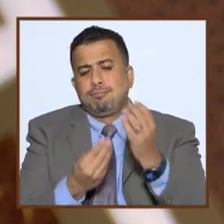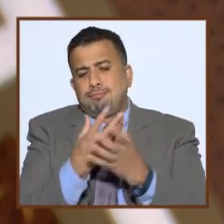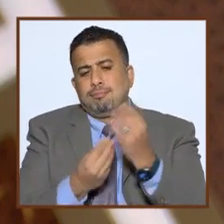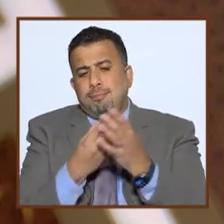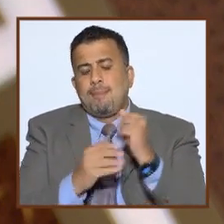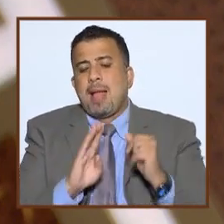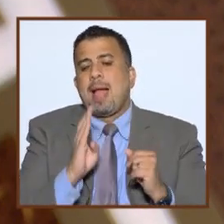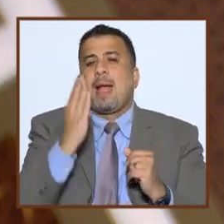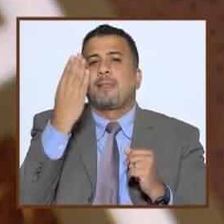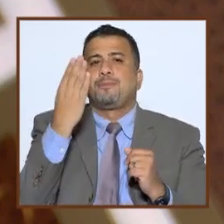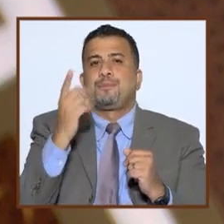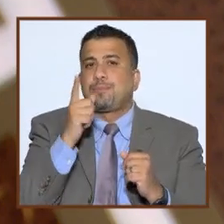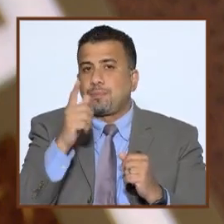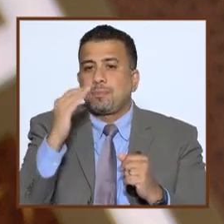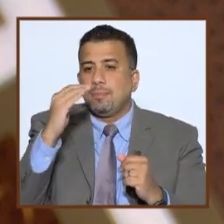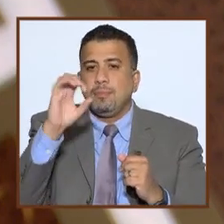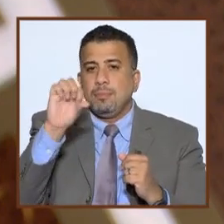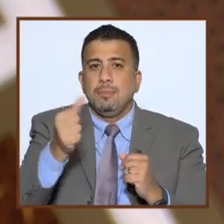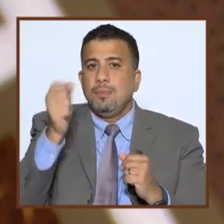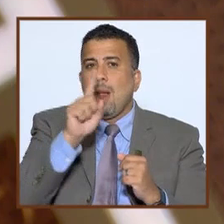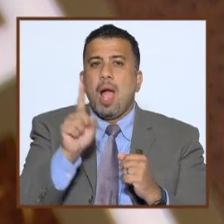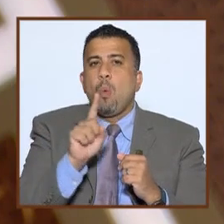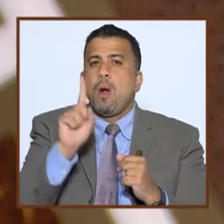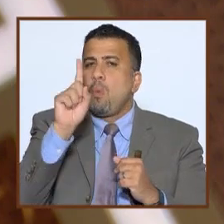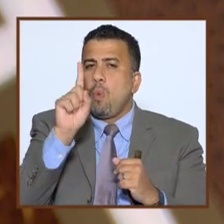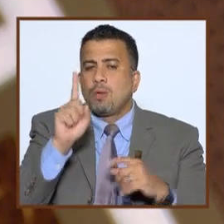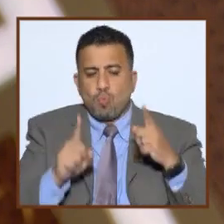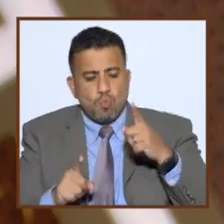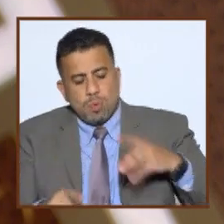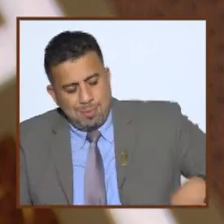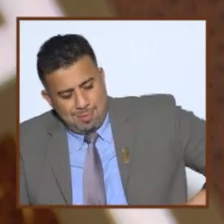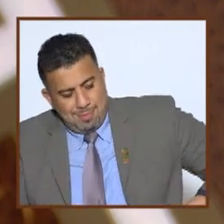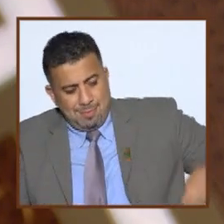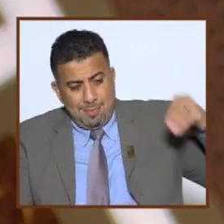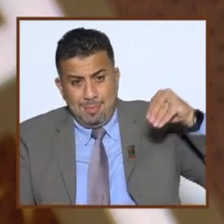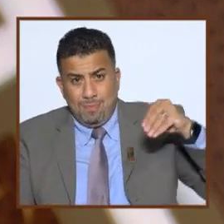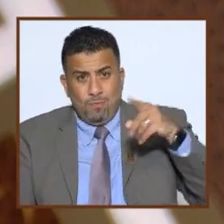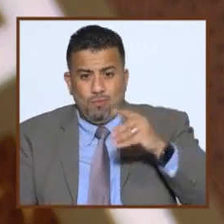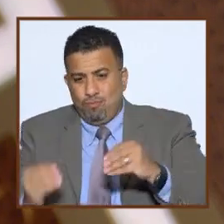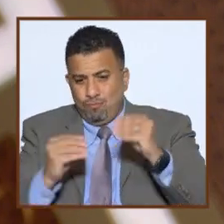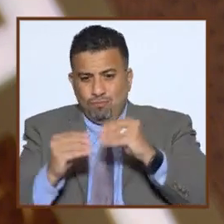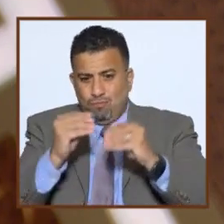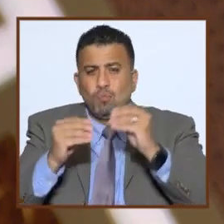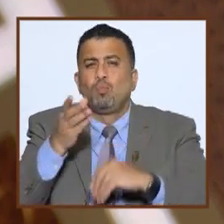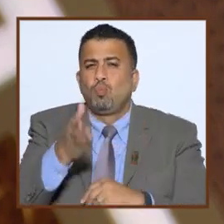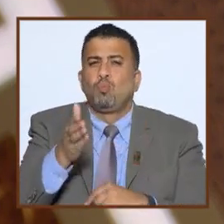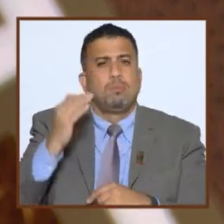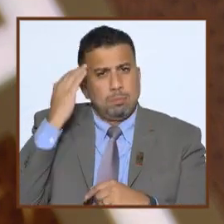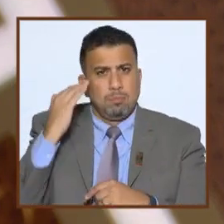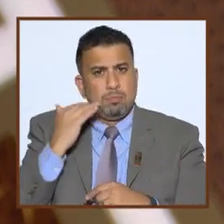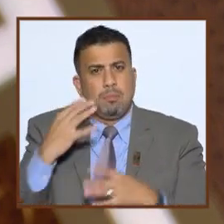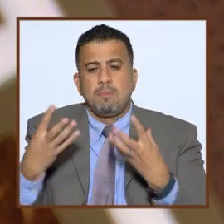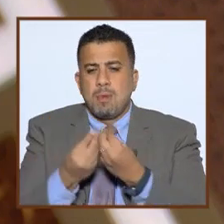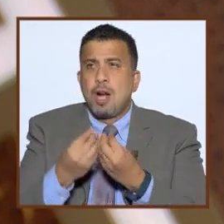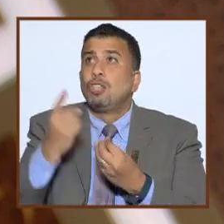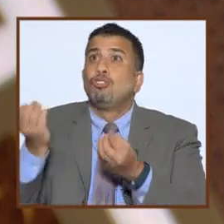ادم هي التي خلقها الله من ضلع ادم الايسر في الجنه واحده وهي التي نزلت معه